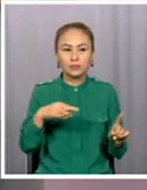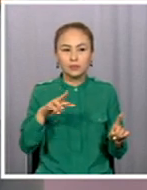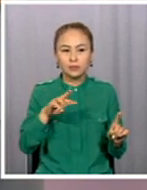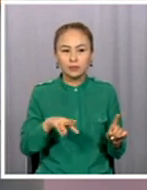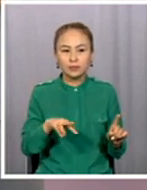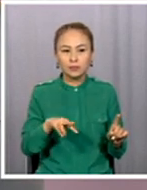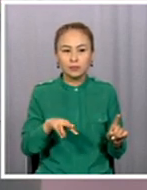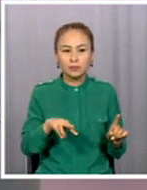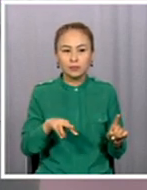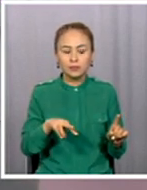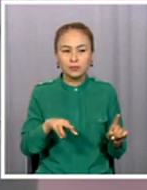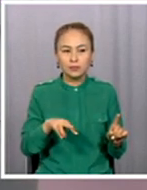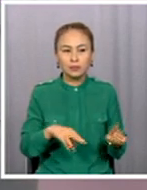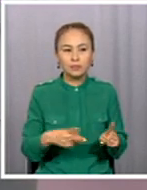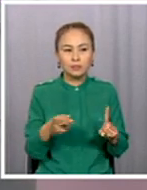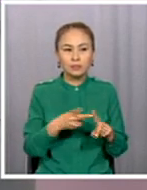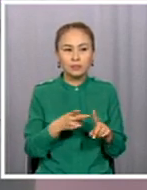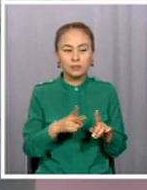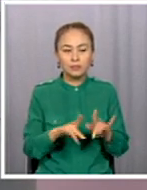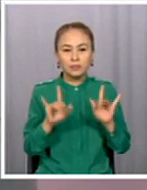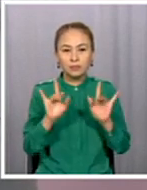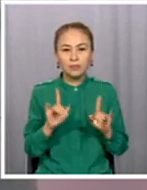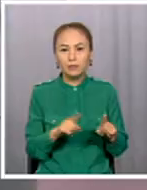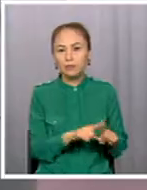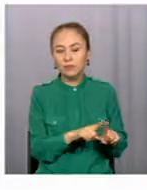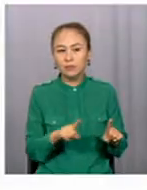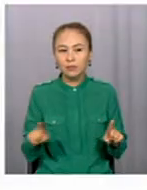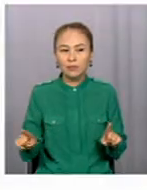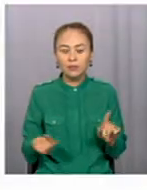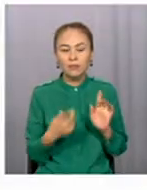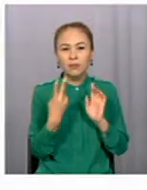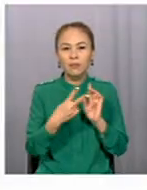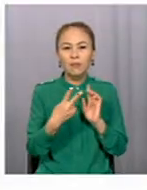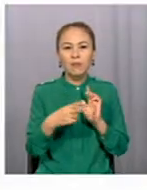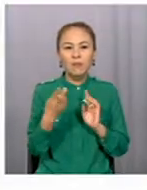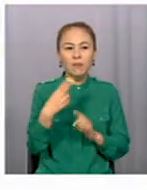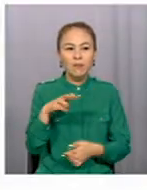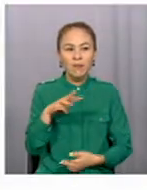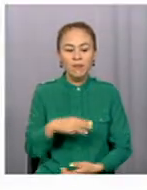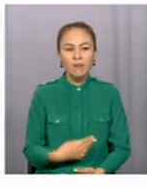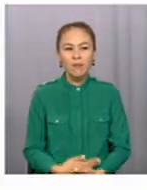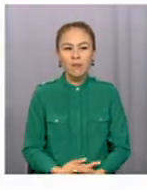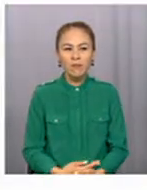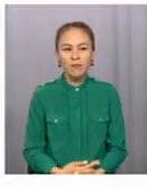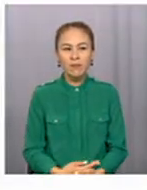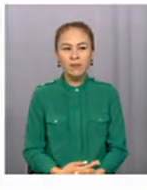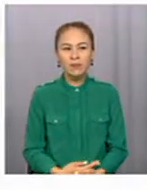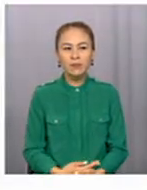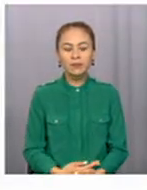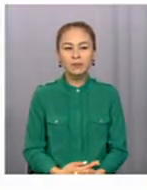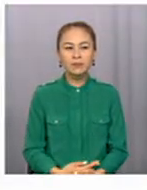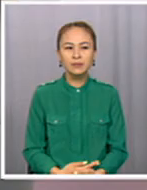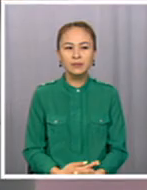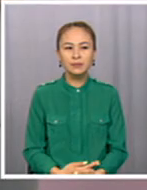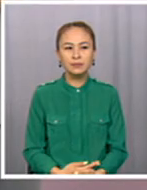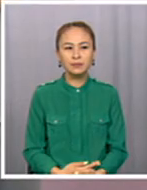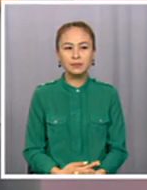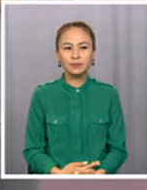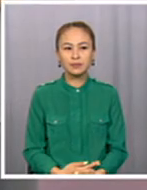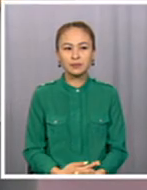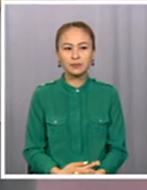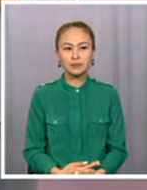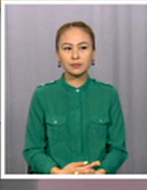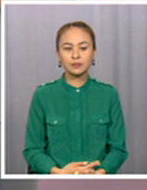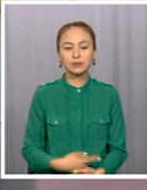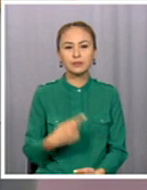тең. Екінші орындықтың ұзындығы 20 дециметрге тең. Бірінші